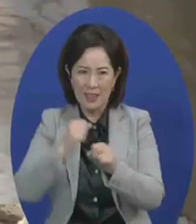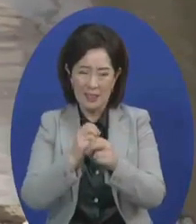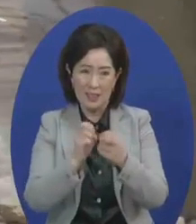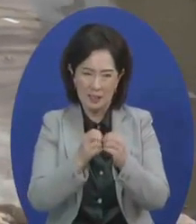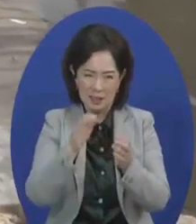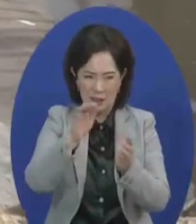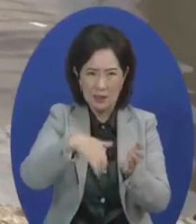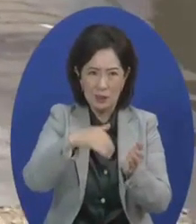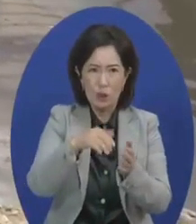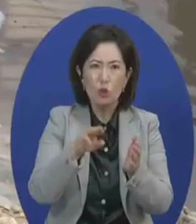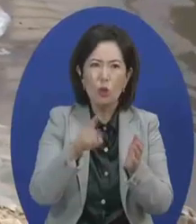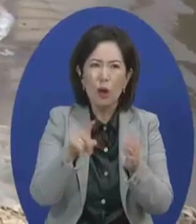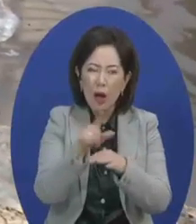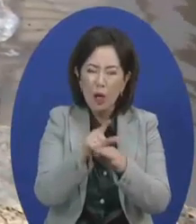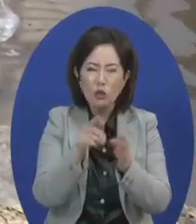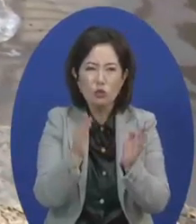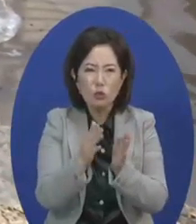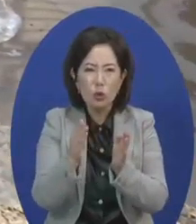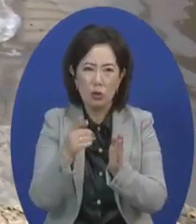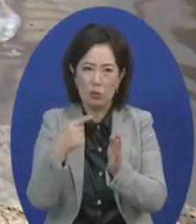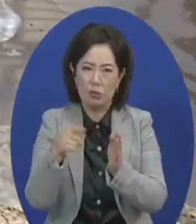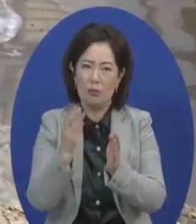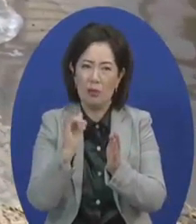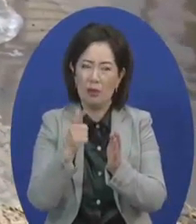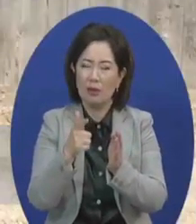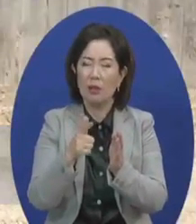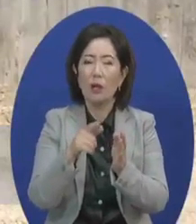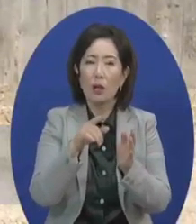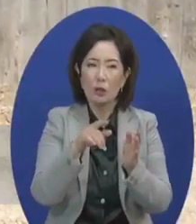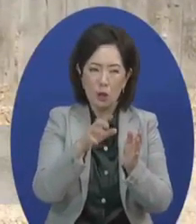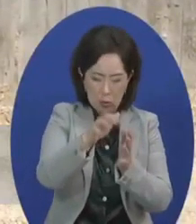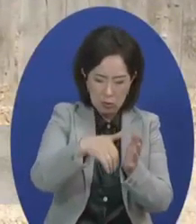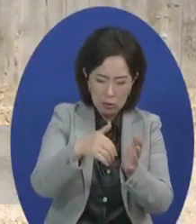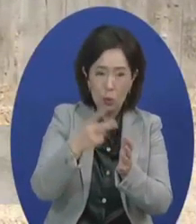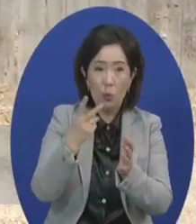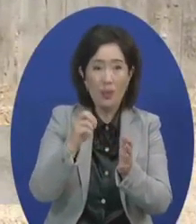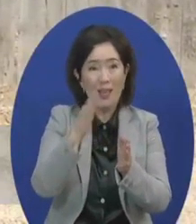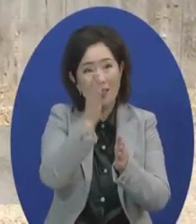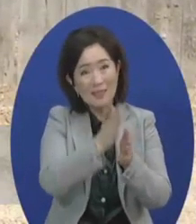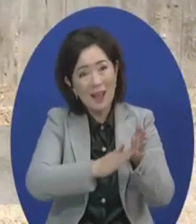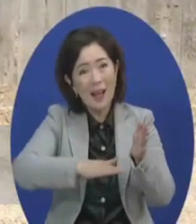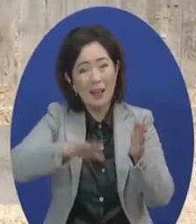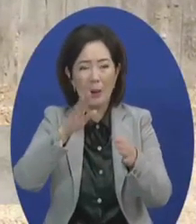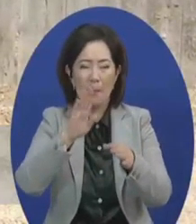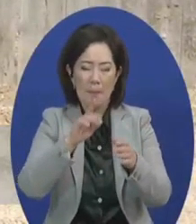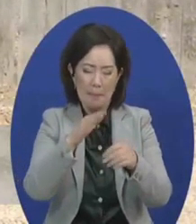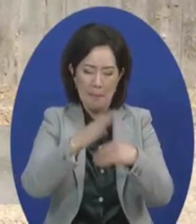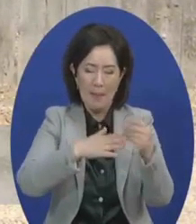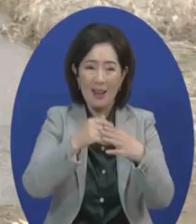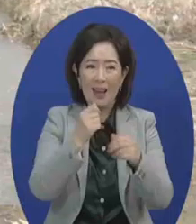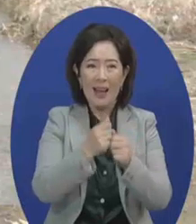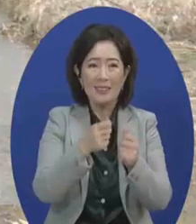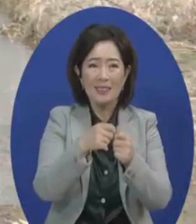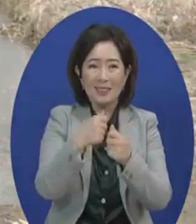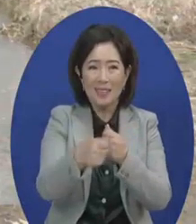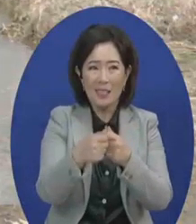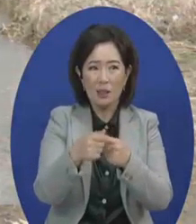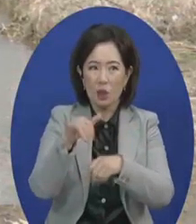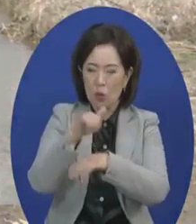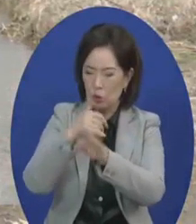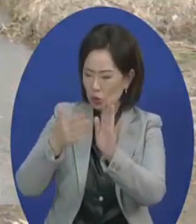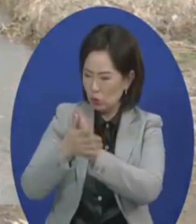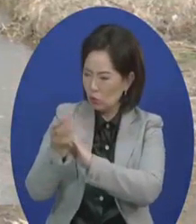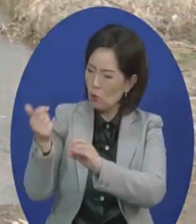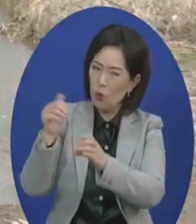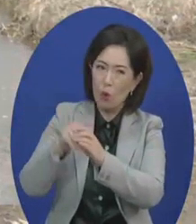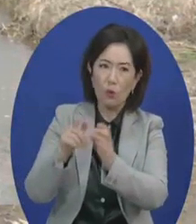зарцуулжээ. Энэ нь хэсэгхэн газарт хүрэлцээтэй байдаг байна. Сувг шуудуу татах үерийн далан барих ажлын зардлыг улсын төсөвт суулгах хэрэгтэй